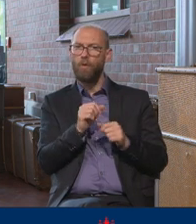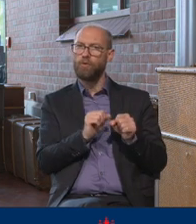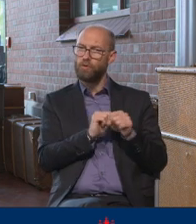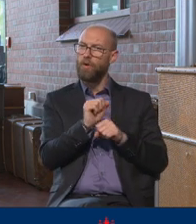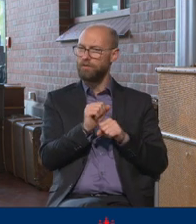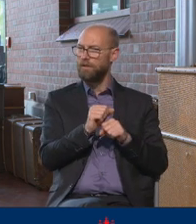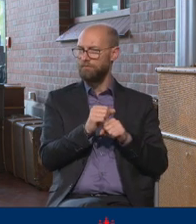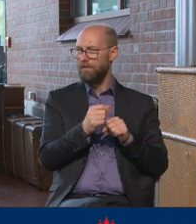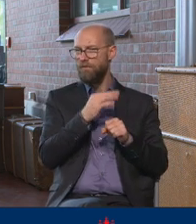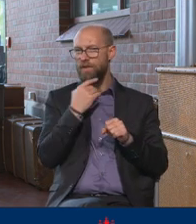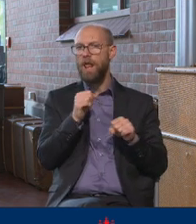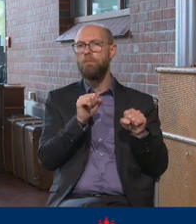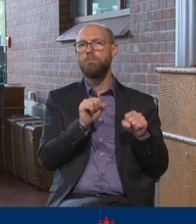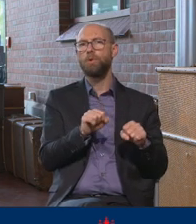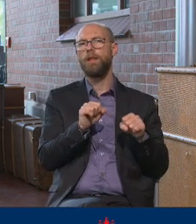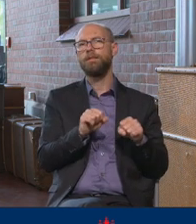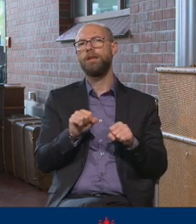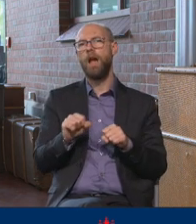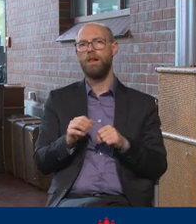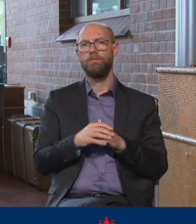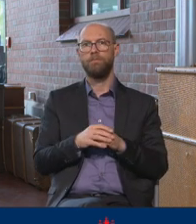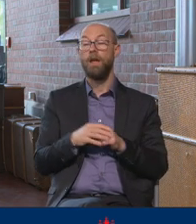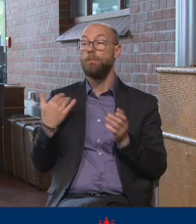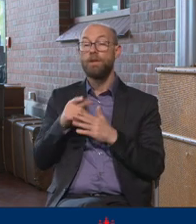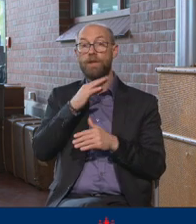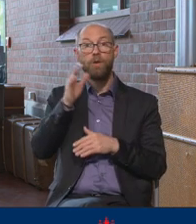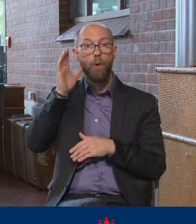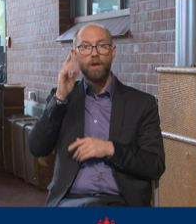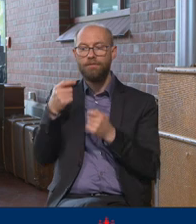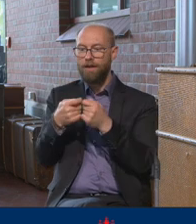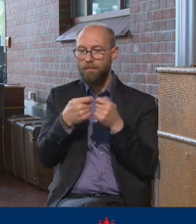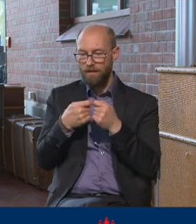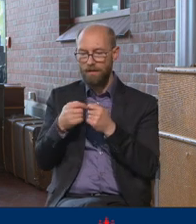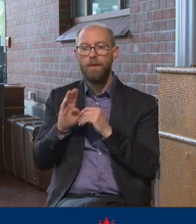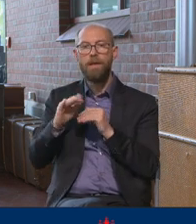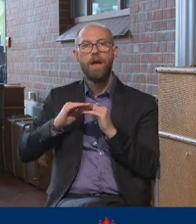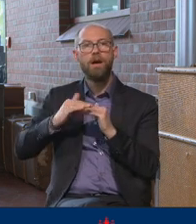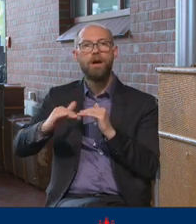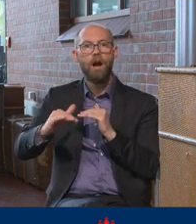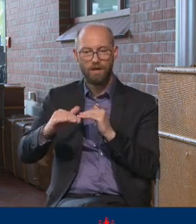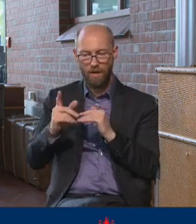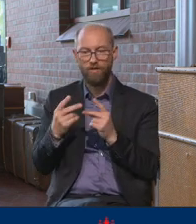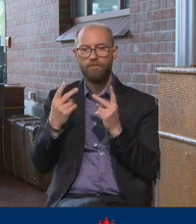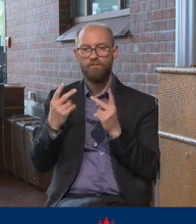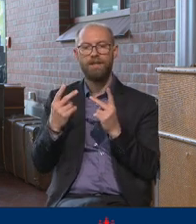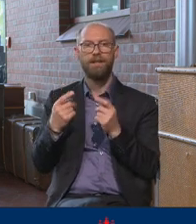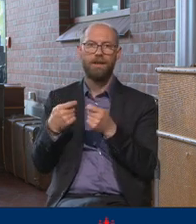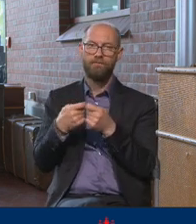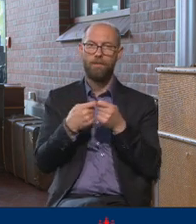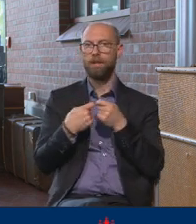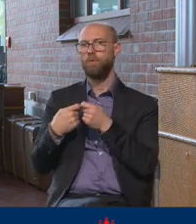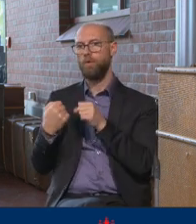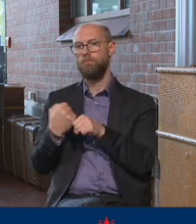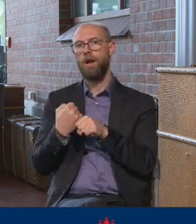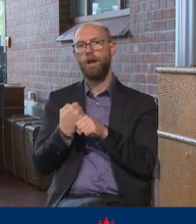wir haben viel von verbinden gehört und auch im villa park ist das verbinden eigentlich ganz ganz wichtig wir haben